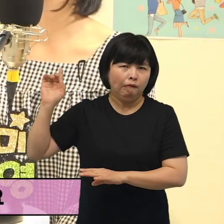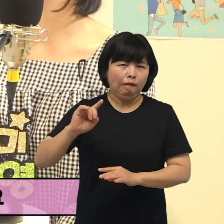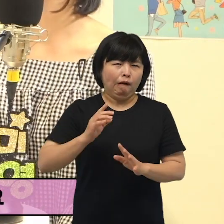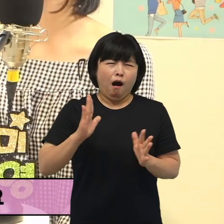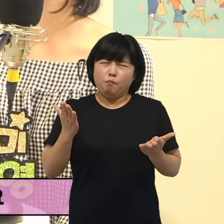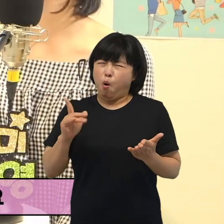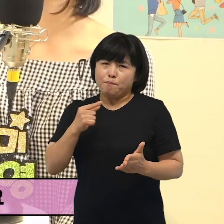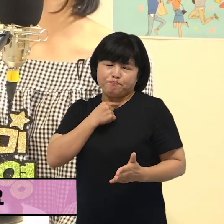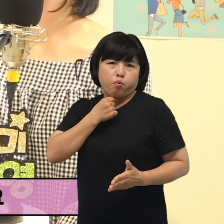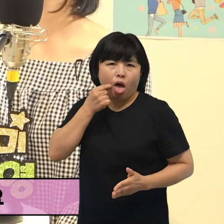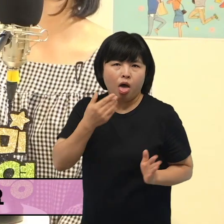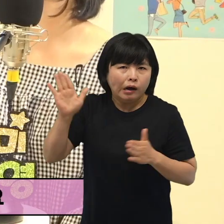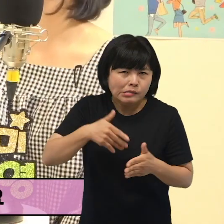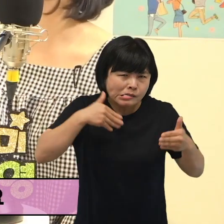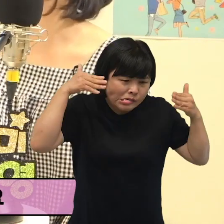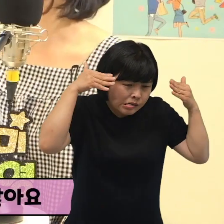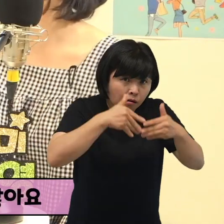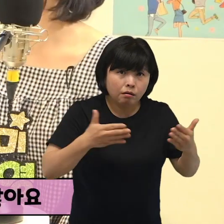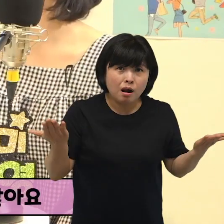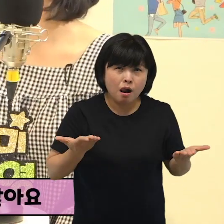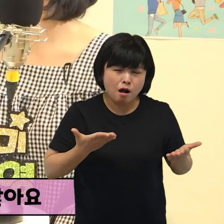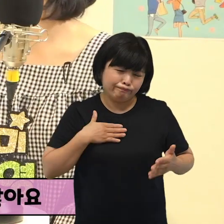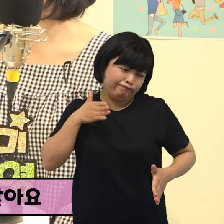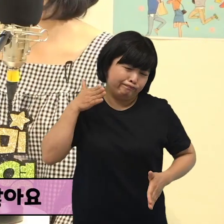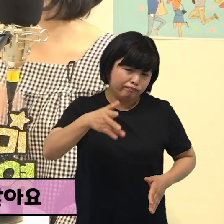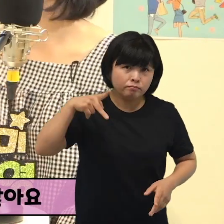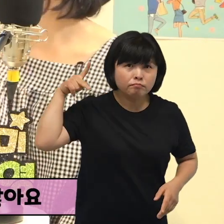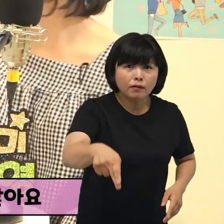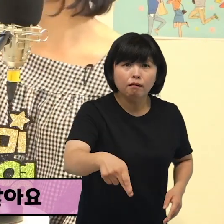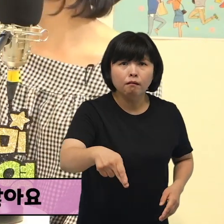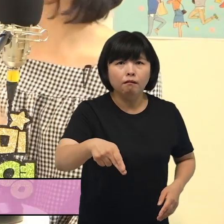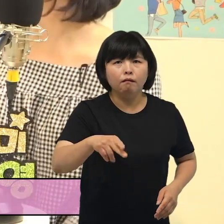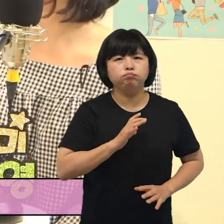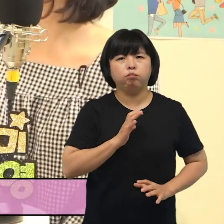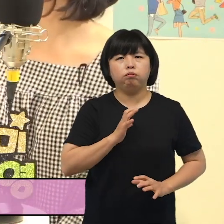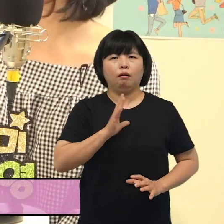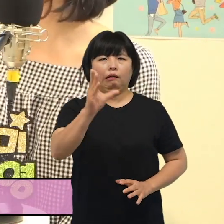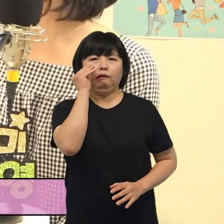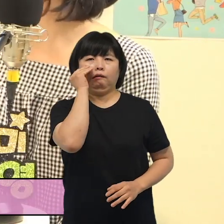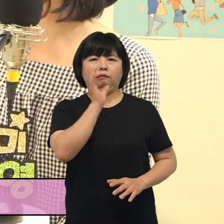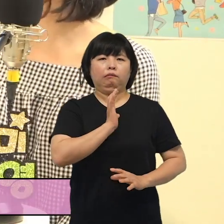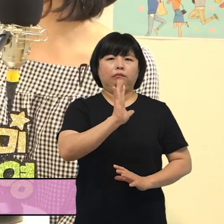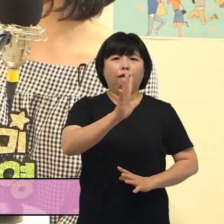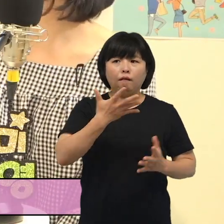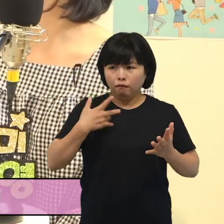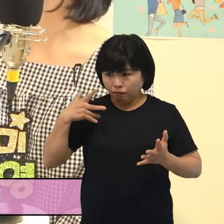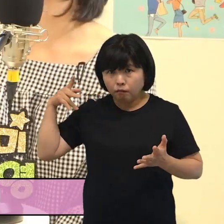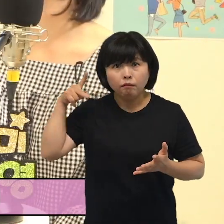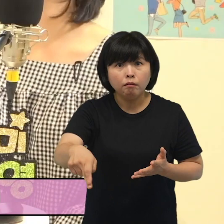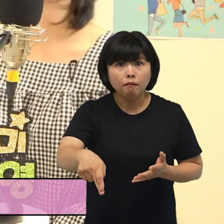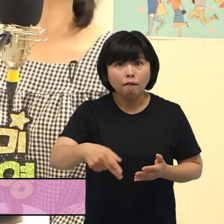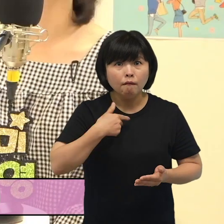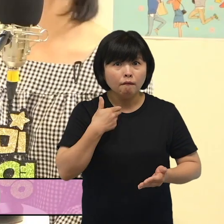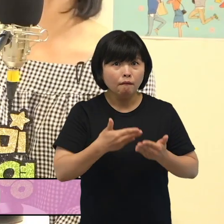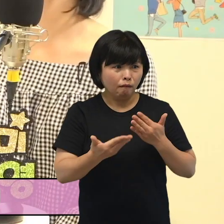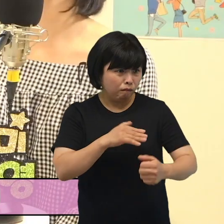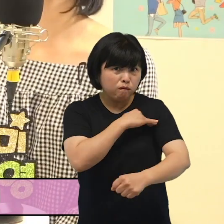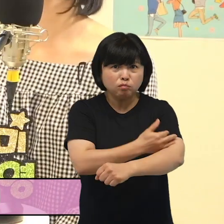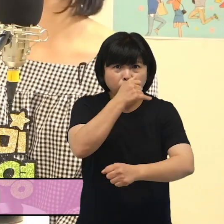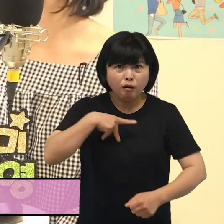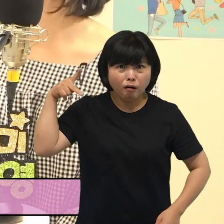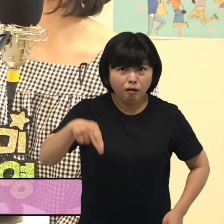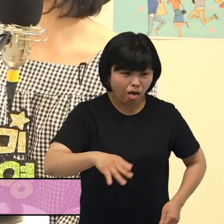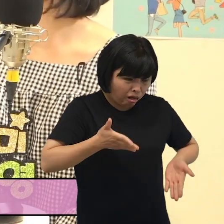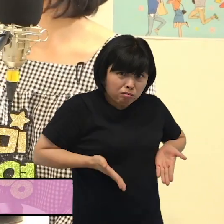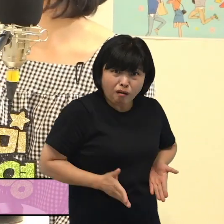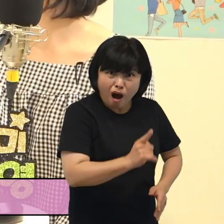때문에 일을 마음껏 할 수가 없어요. 맞아. 그래서 이제 경력 단절이 생기잖아요. 근데 저는 그게 정말 무서워서 왜냐면 이 경력